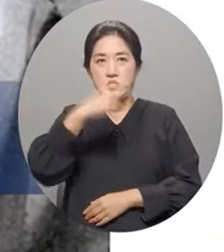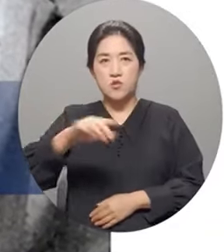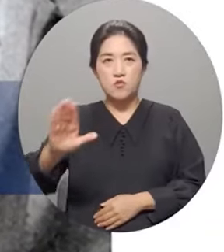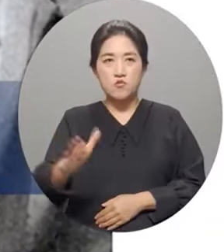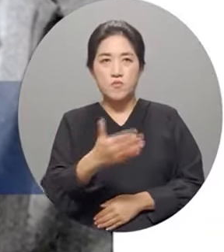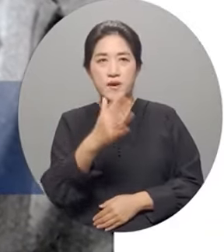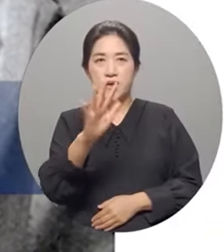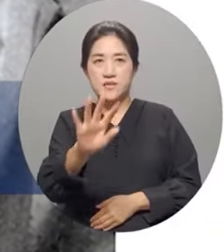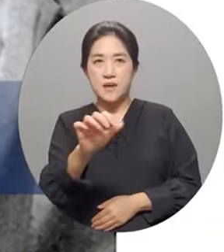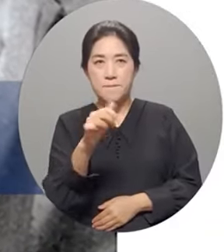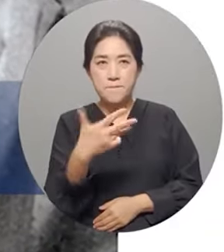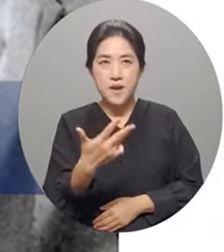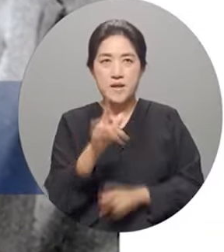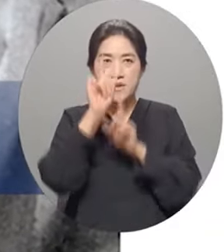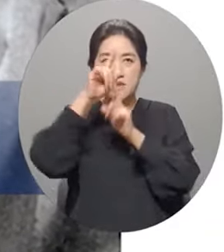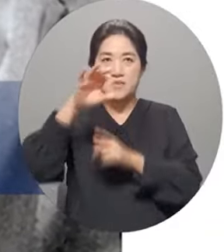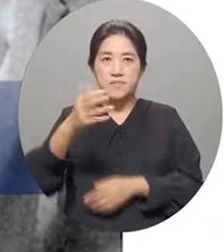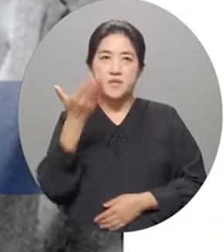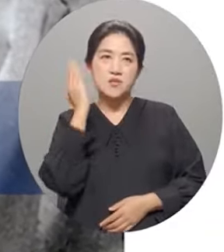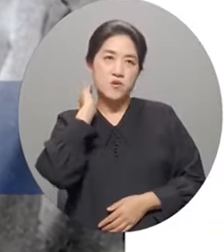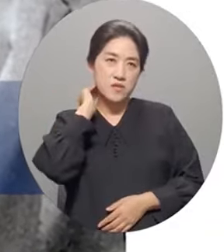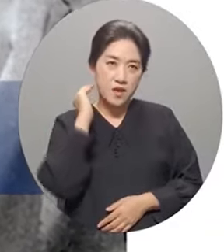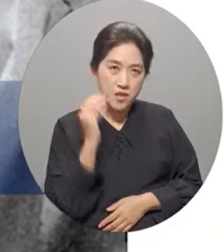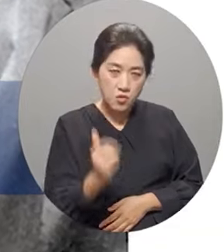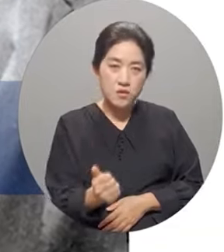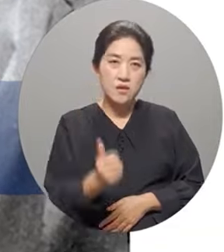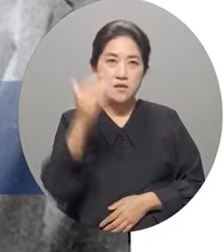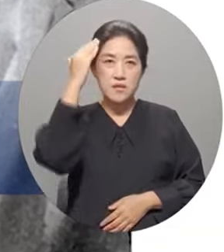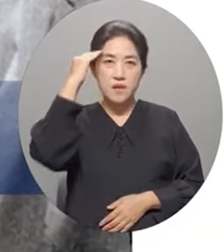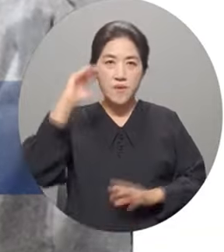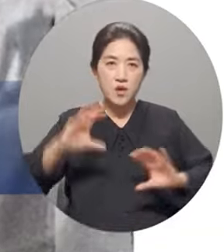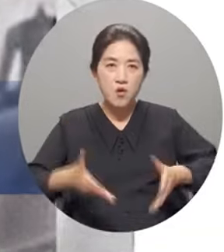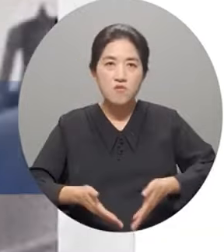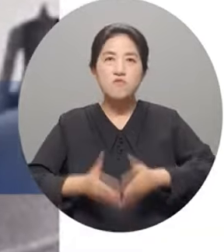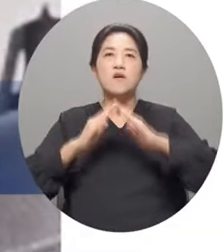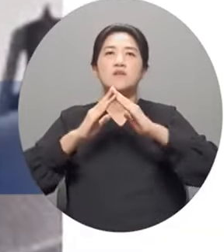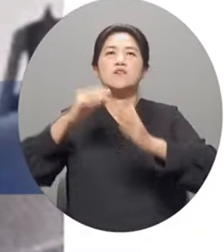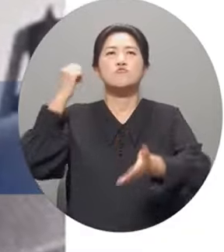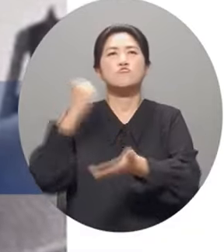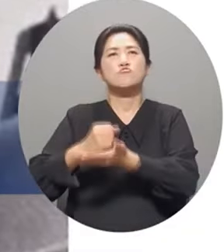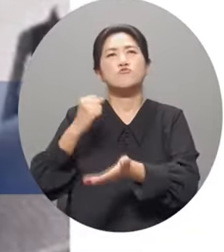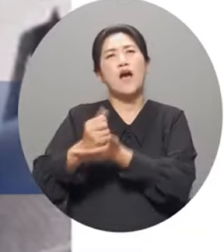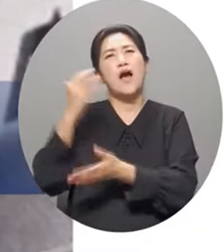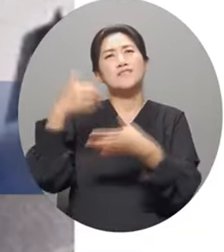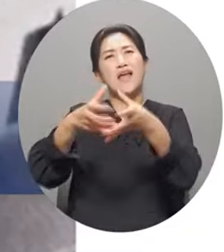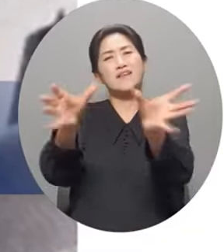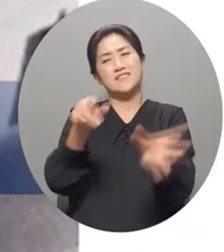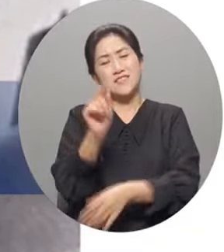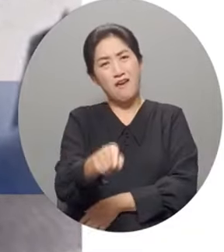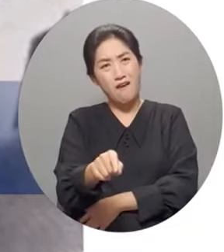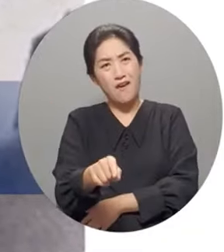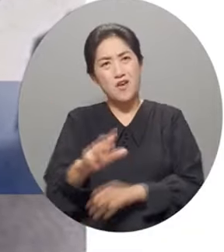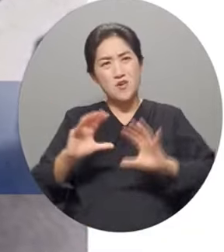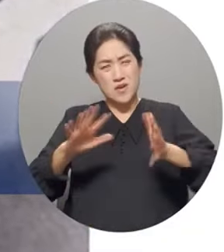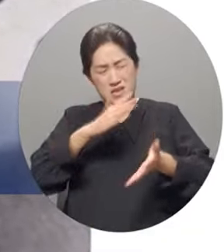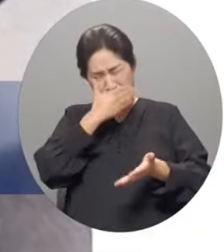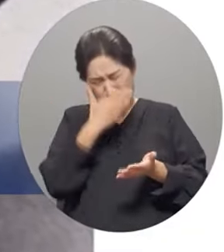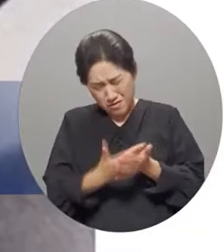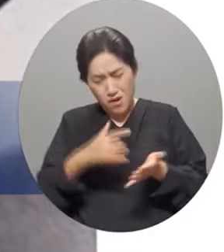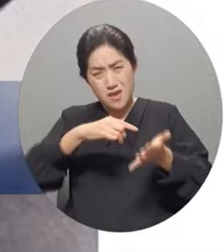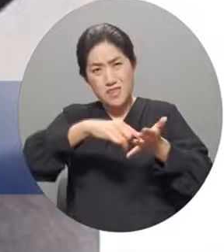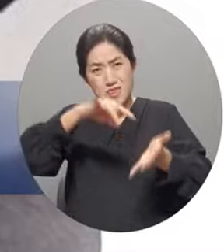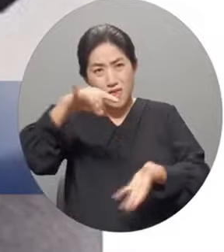1948년 이승만 전 대통령이 대한민국을 건국했다는 그런 주장을 하는 단체한테 국민